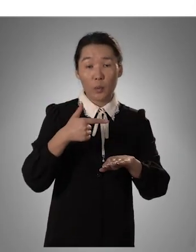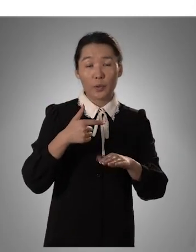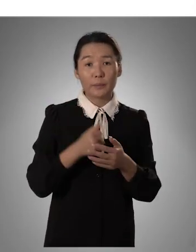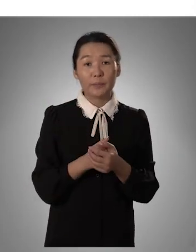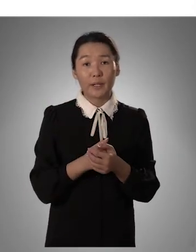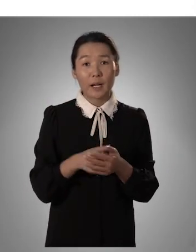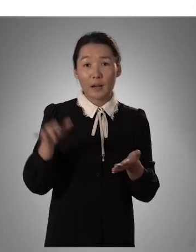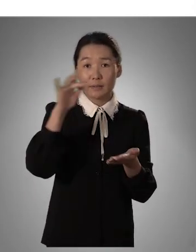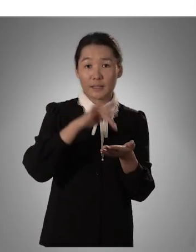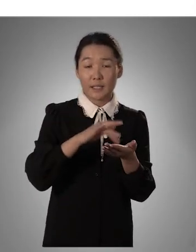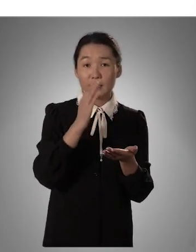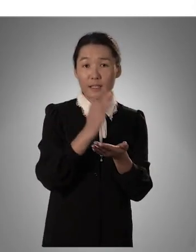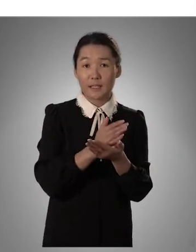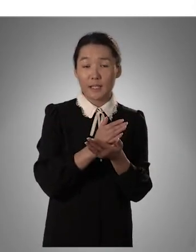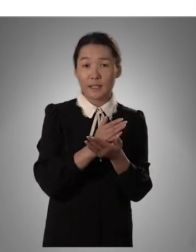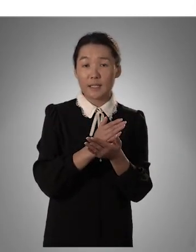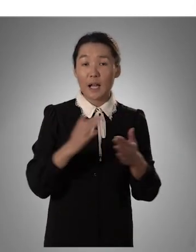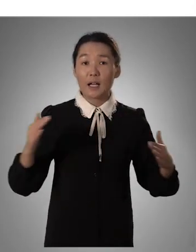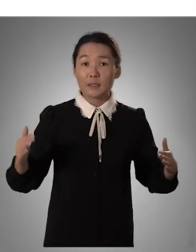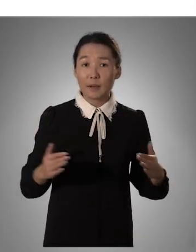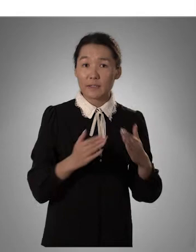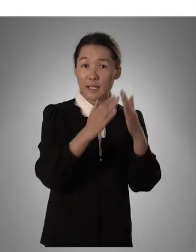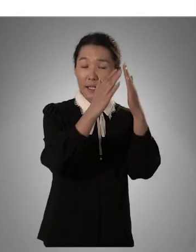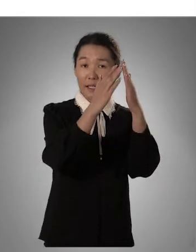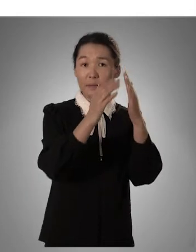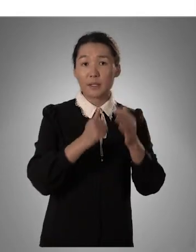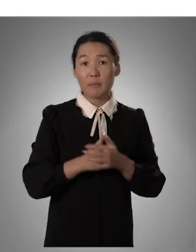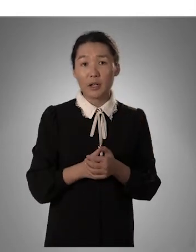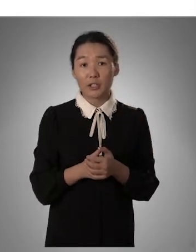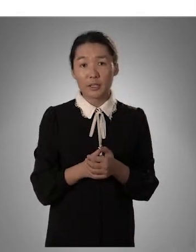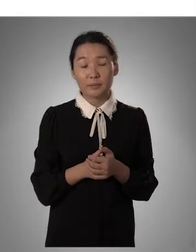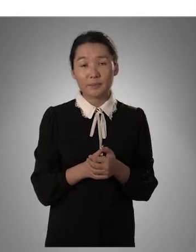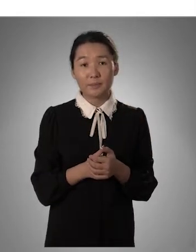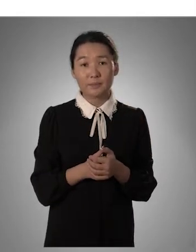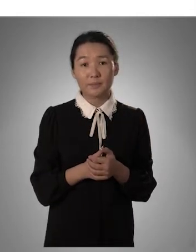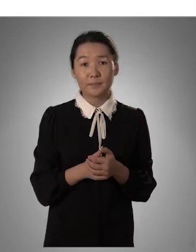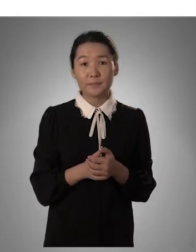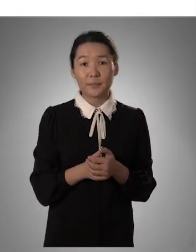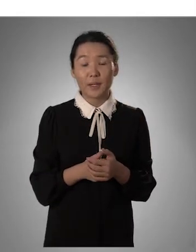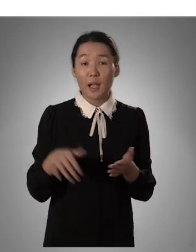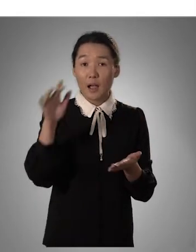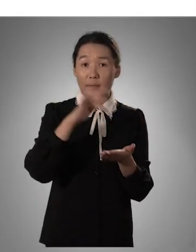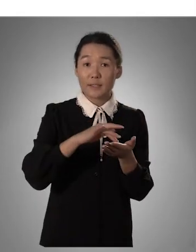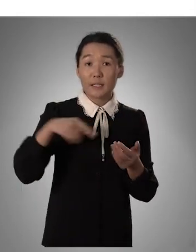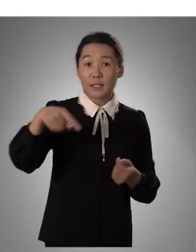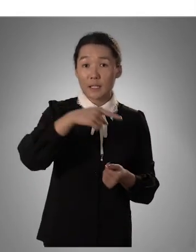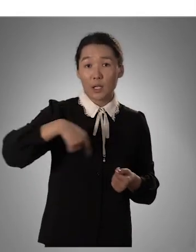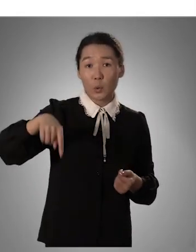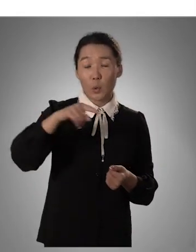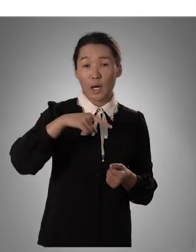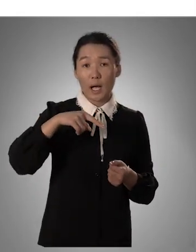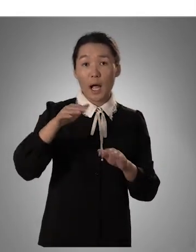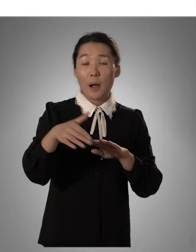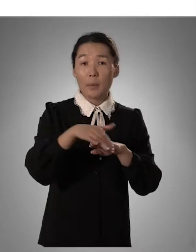кремлевская стена с мавзолеем и спасской башни центре круга покрытого в